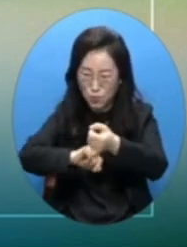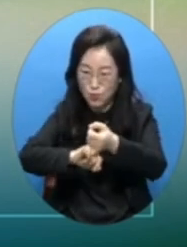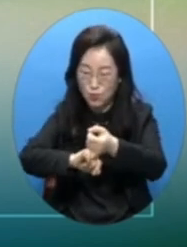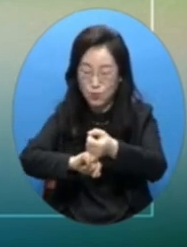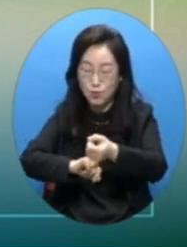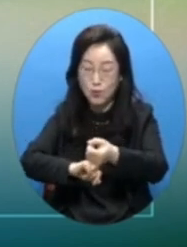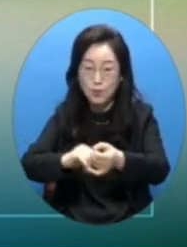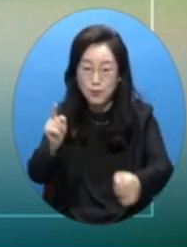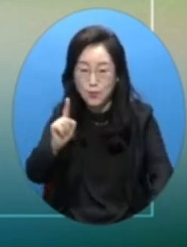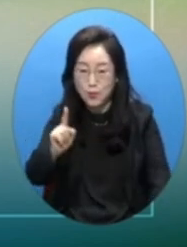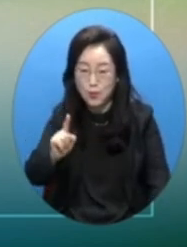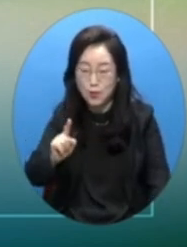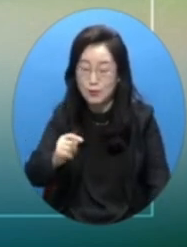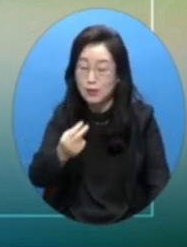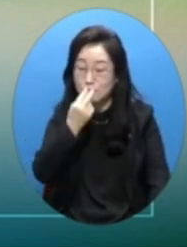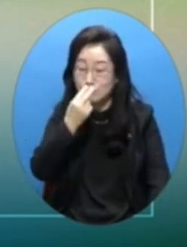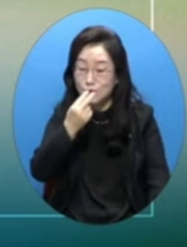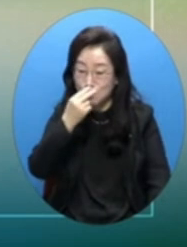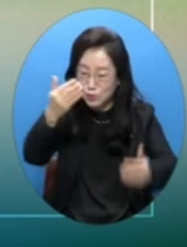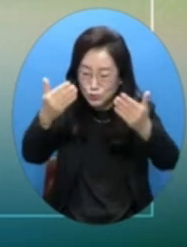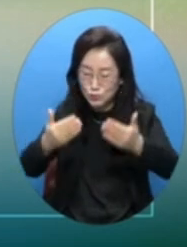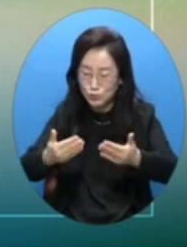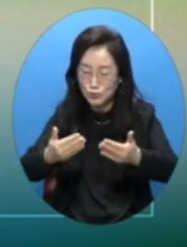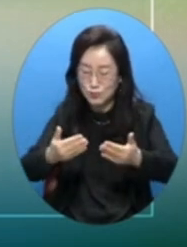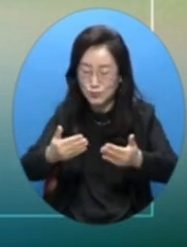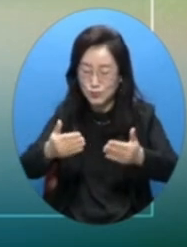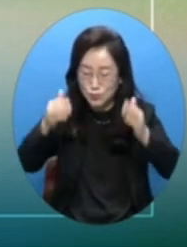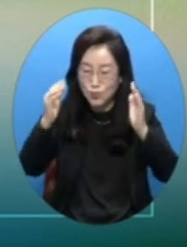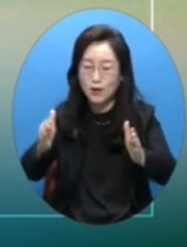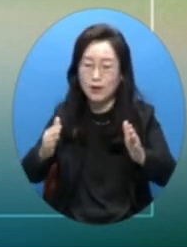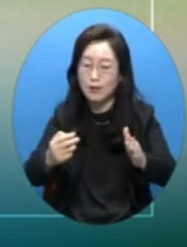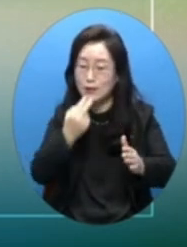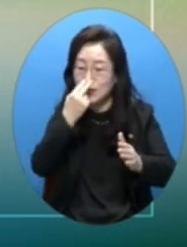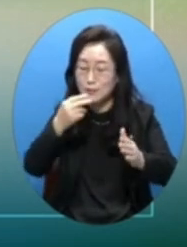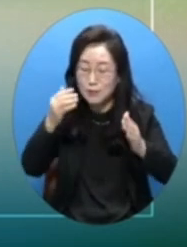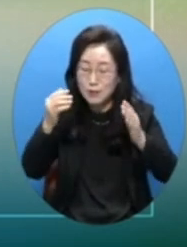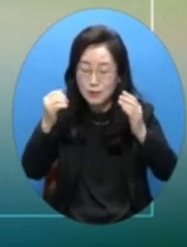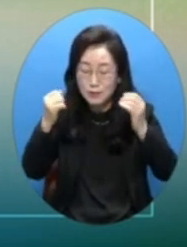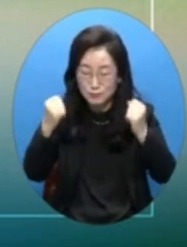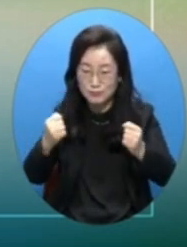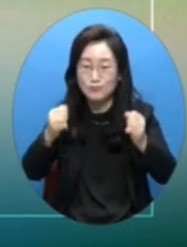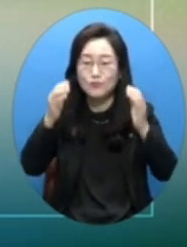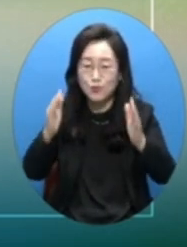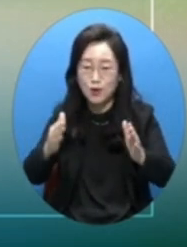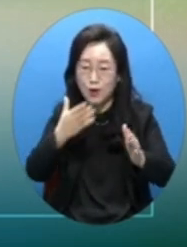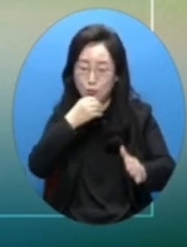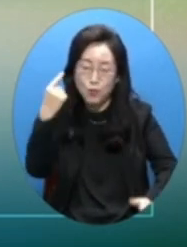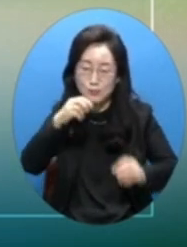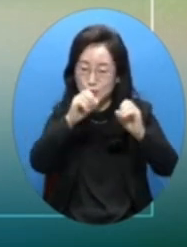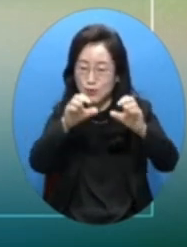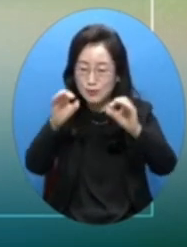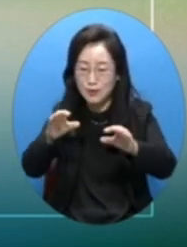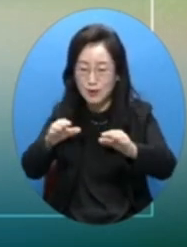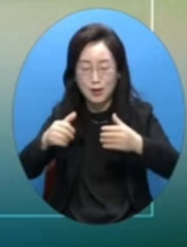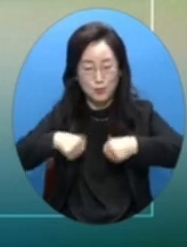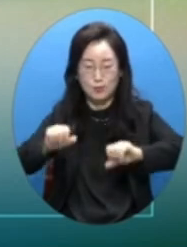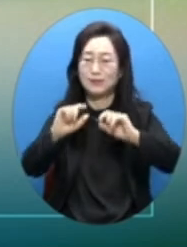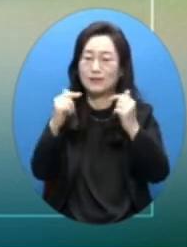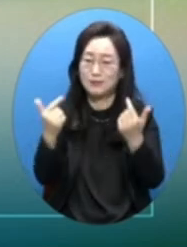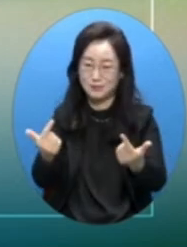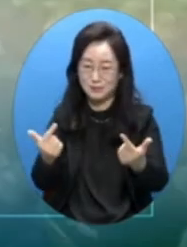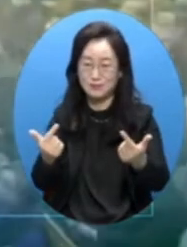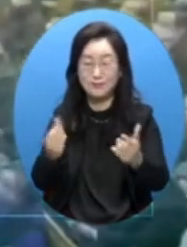주님이 제게 숨을 풀어 넣어 주시는 한 호흡이 살아있는 한 복음을 전하는 일을 그만두지 않겠습니다